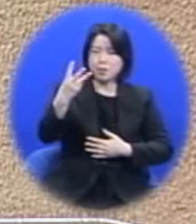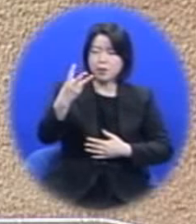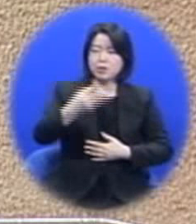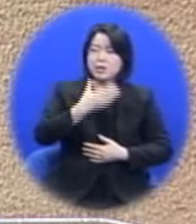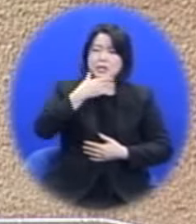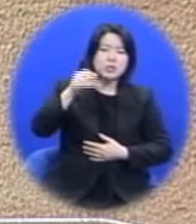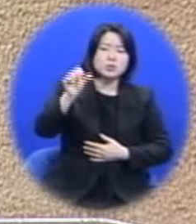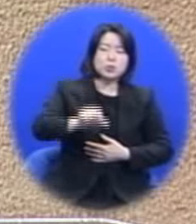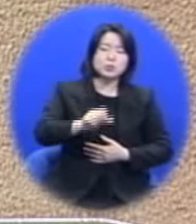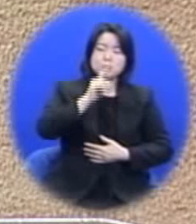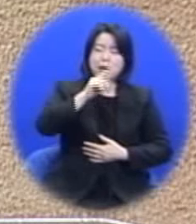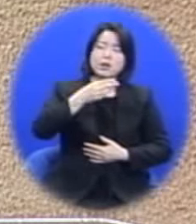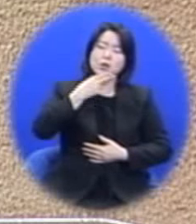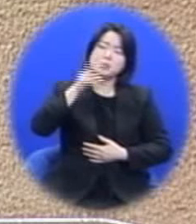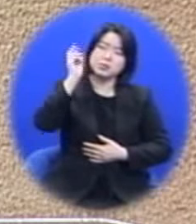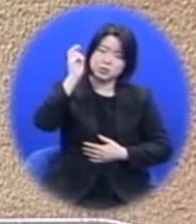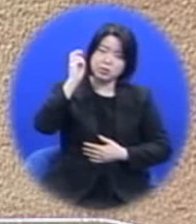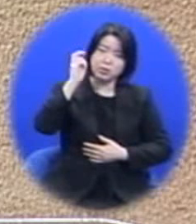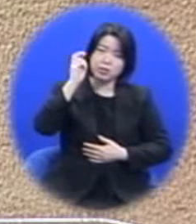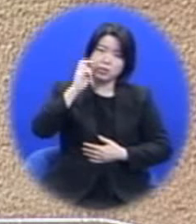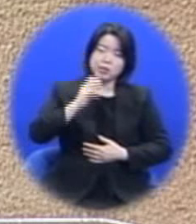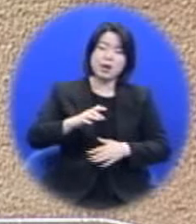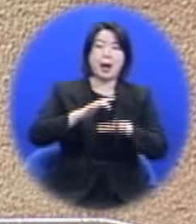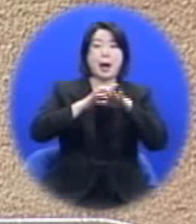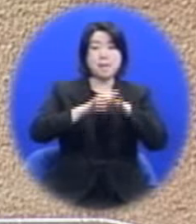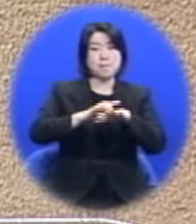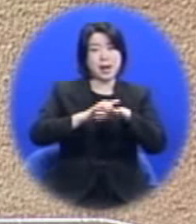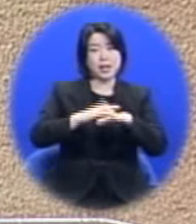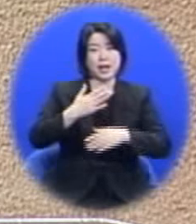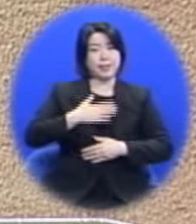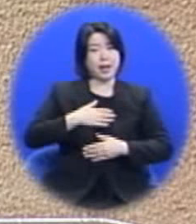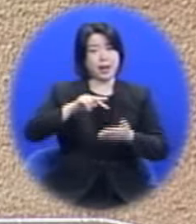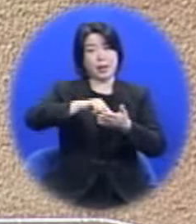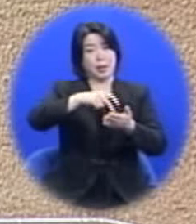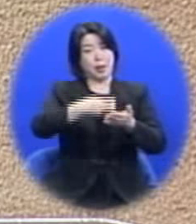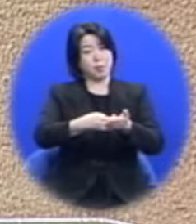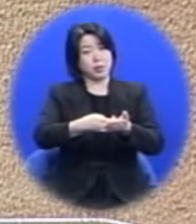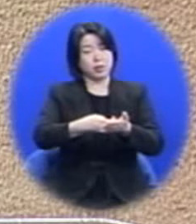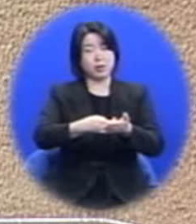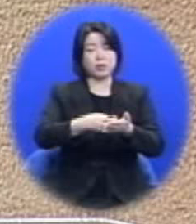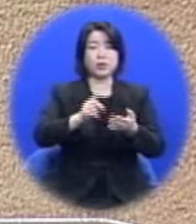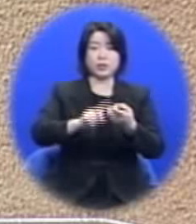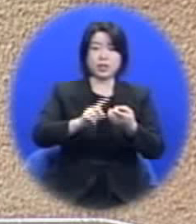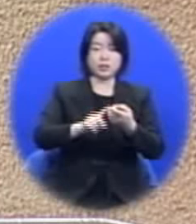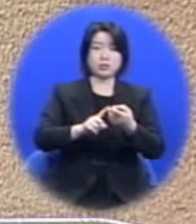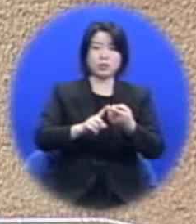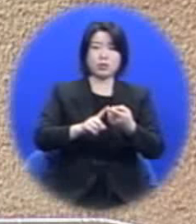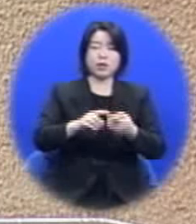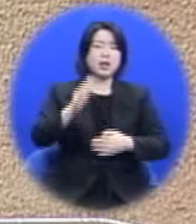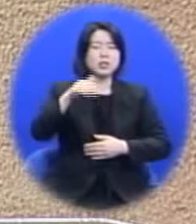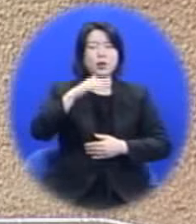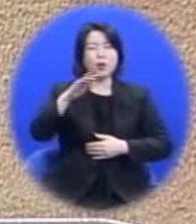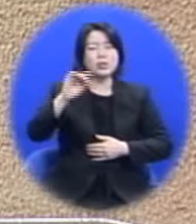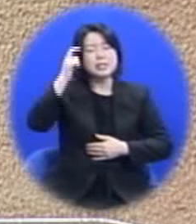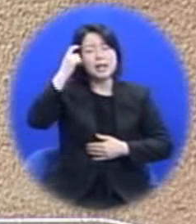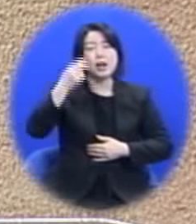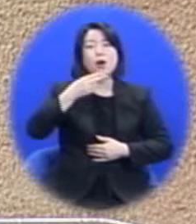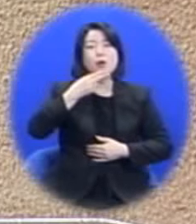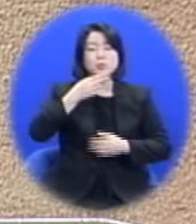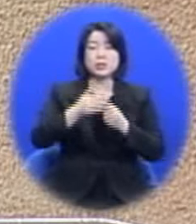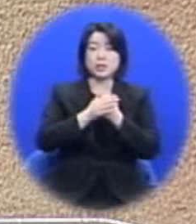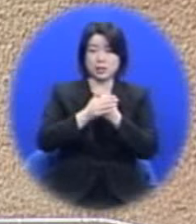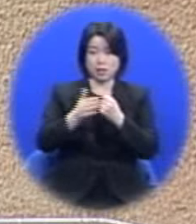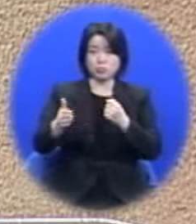않았을 거예요. 마귀가 나를 넘어뜨릴 것이라고 하는 것을 전혀 생각 안 하고